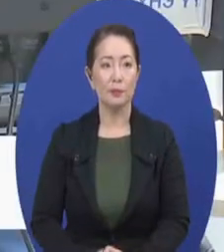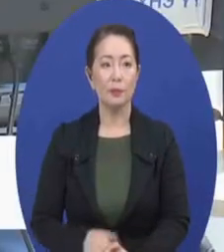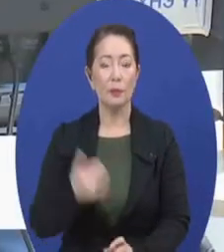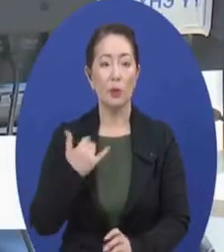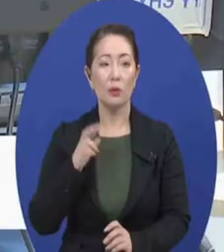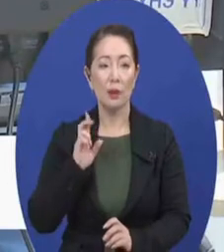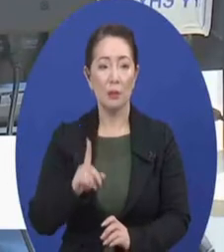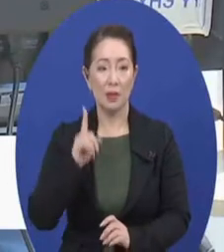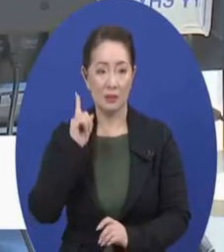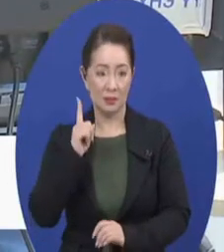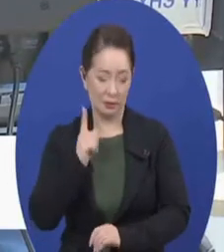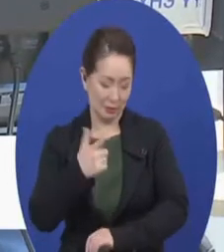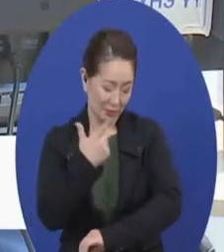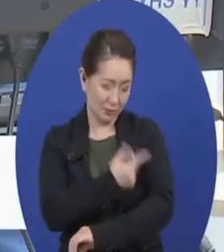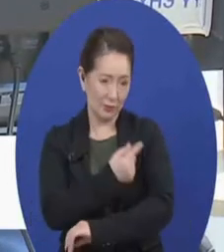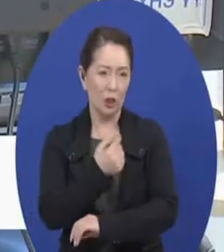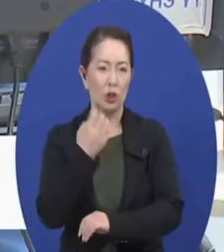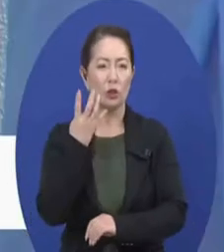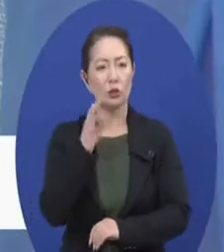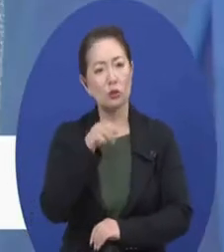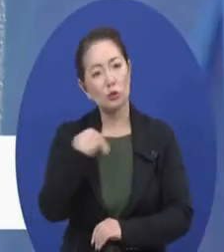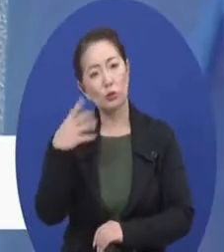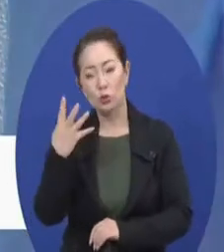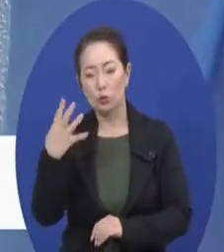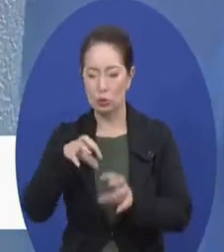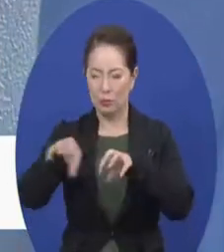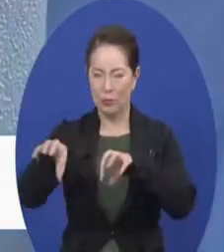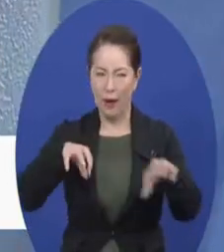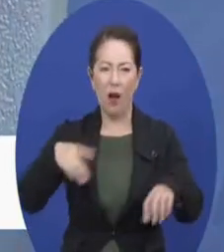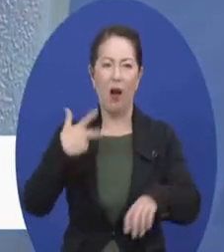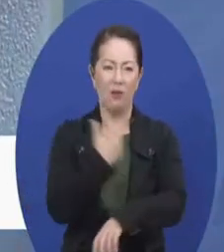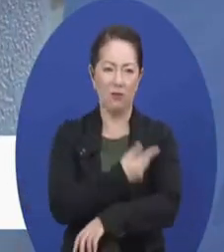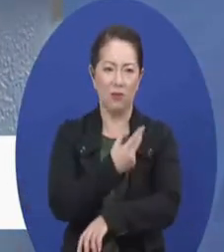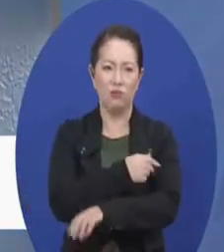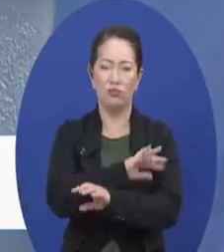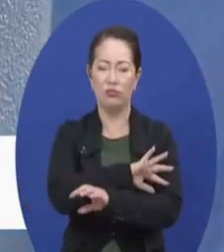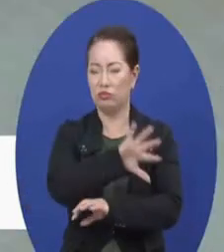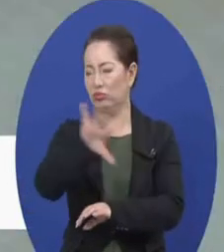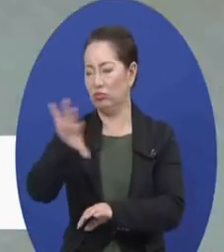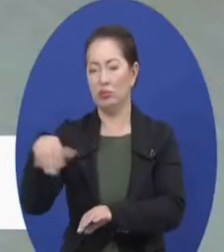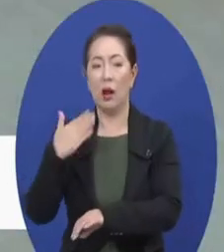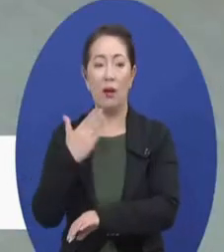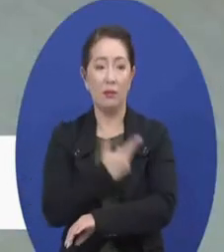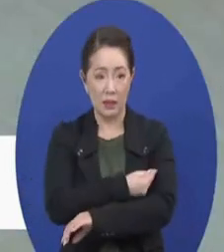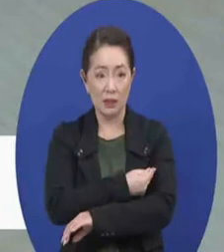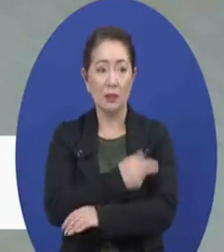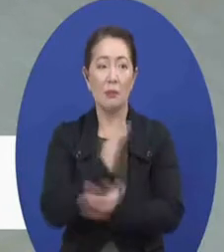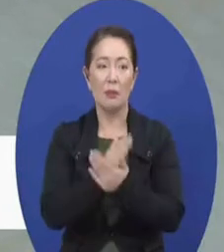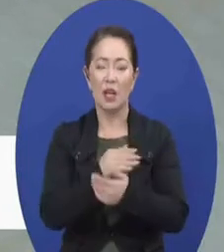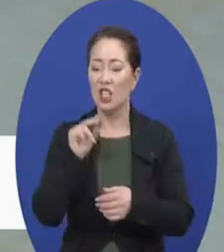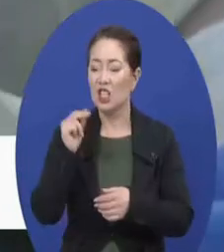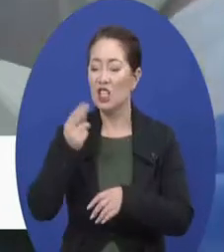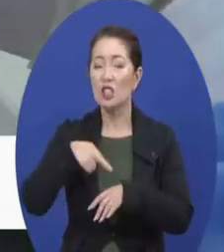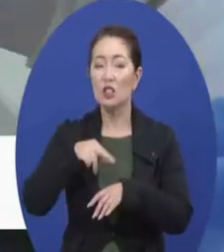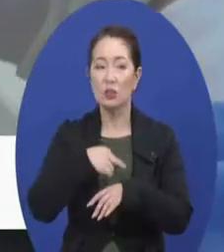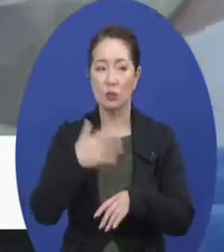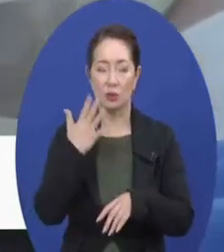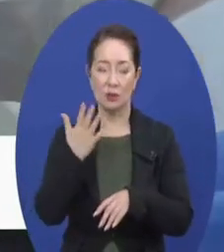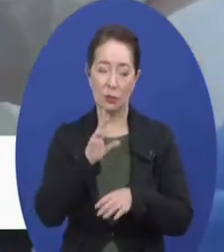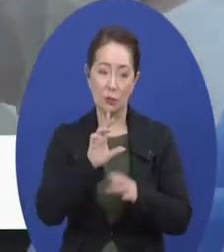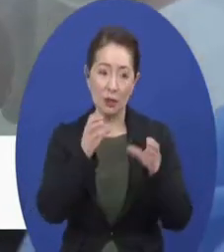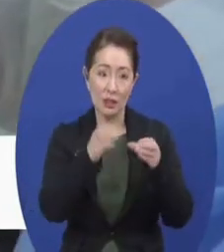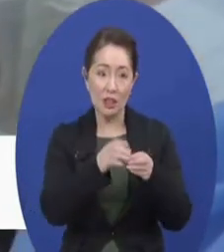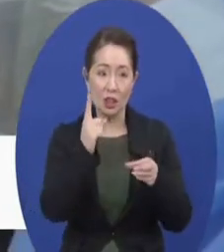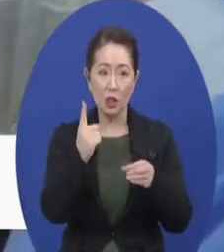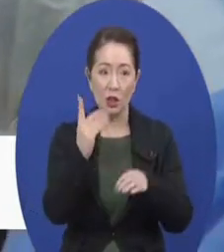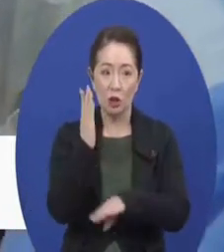Нийслэлд өдөртөө дархлаажуулалтын 40-44 цагаар дамжуулан иргэдийн коронавирусны эсрэг вакцинд хамруулж байна. Жингэлтэй дүүргийн дархлаажуулалтын 5-р